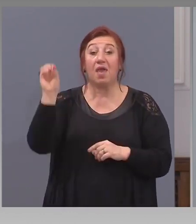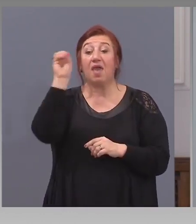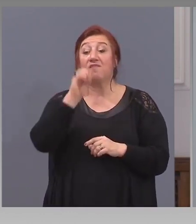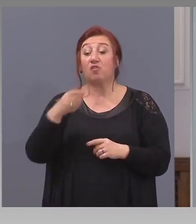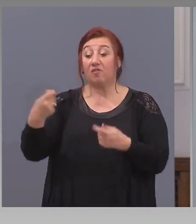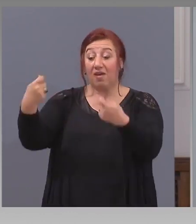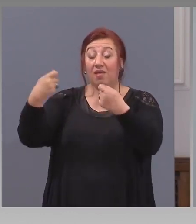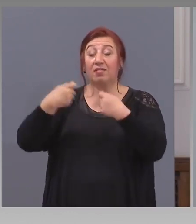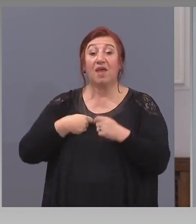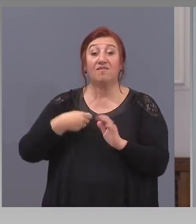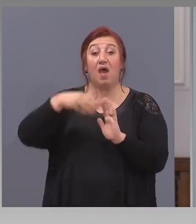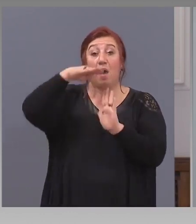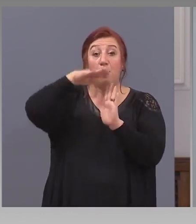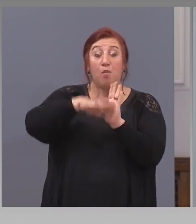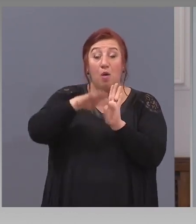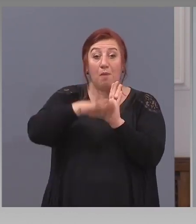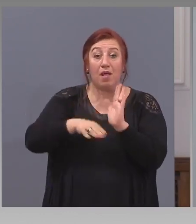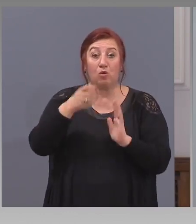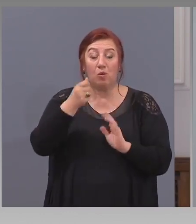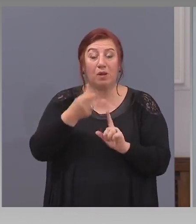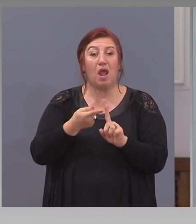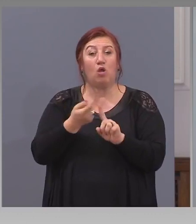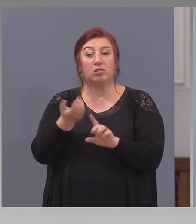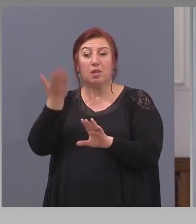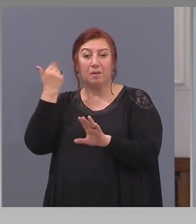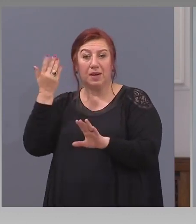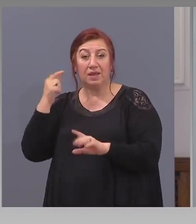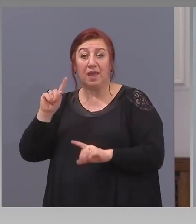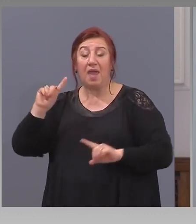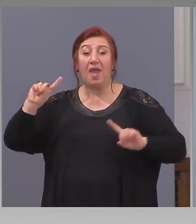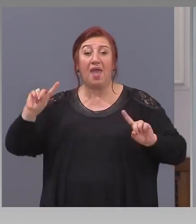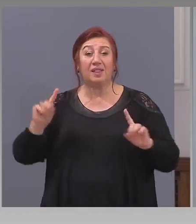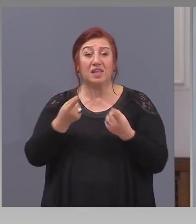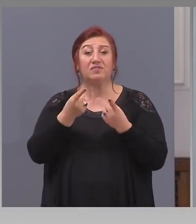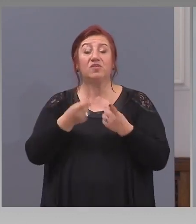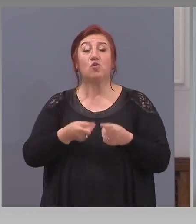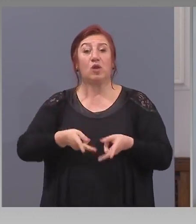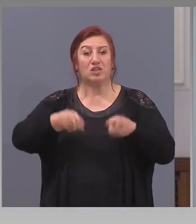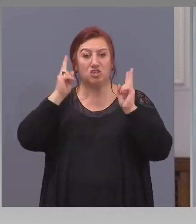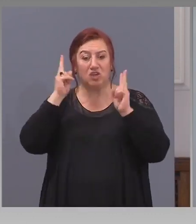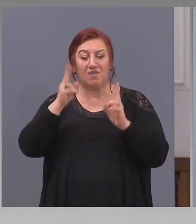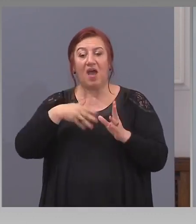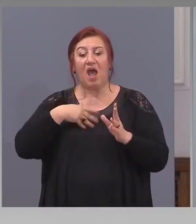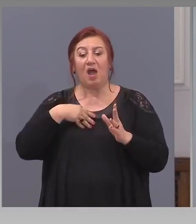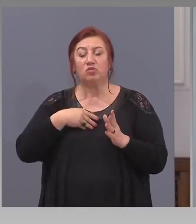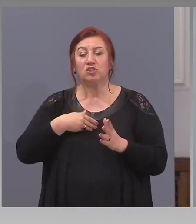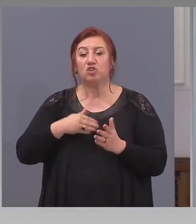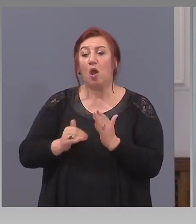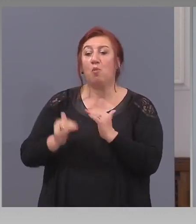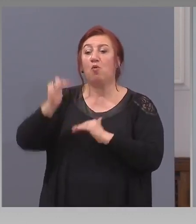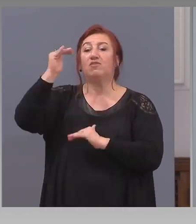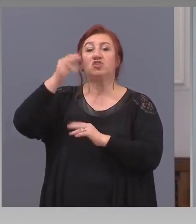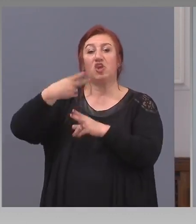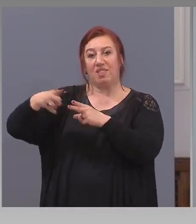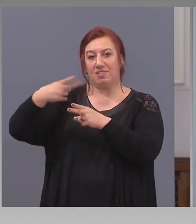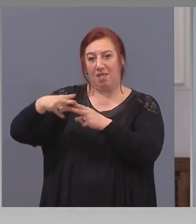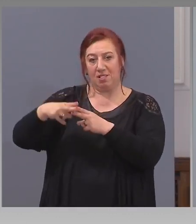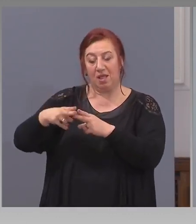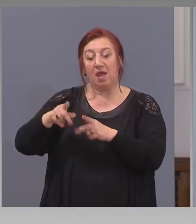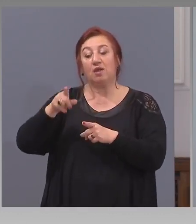от предишния период, единственото, което разрешава, на твой риск да дигаш дълга, да дигаш дефицита, но затова си